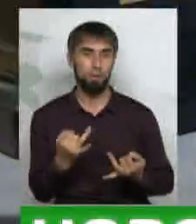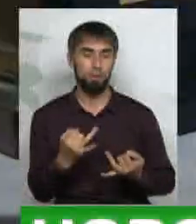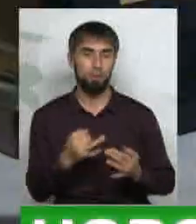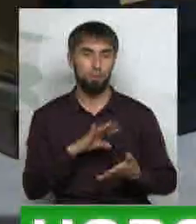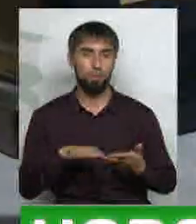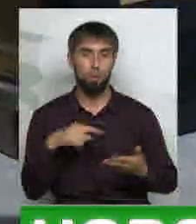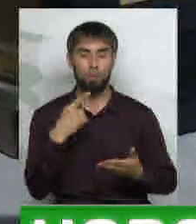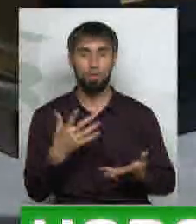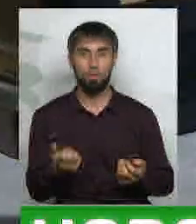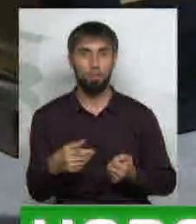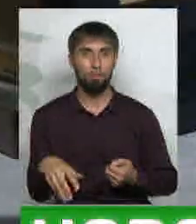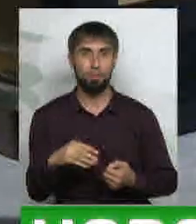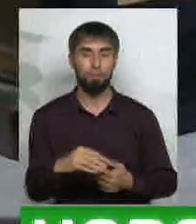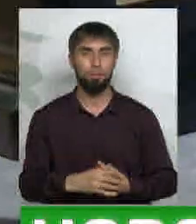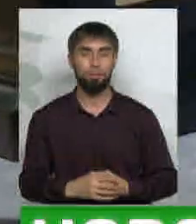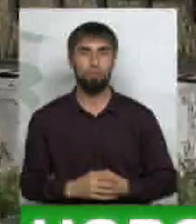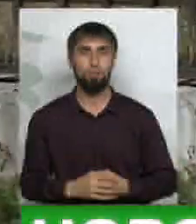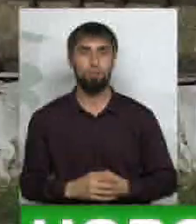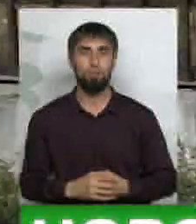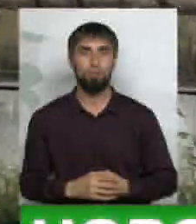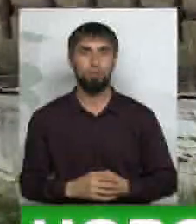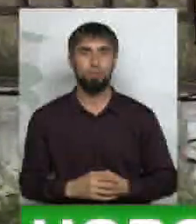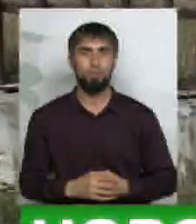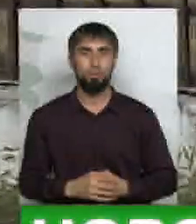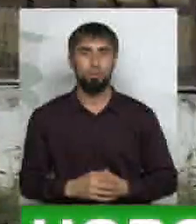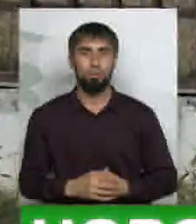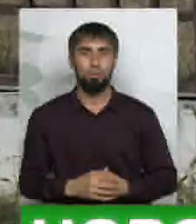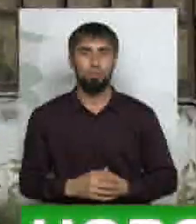безоговорочно получили все. Дана Плиева, Магомед Аскиев, Новости 24.